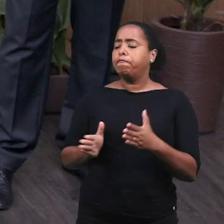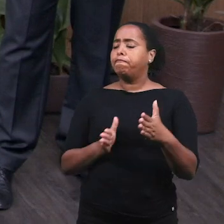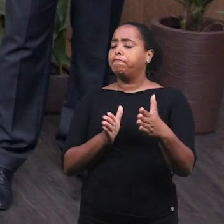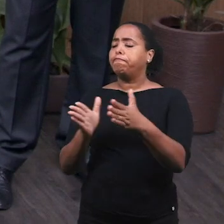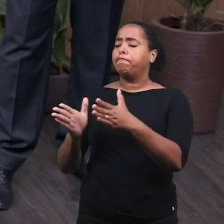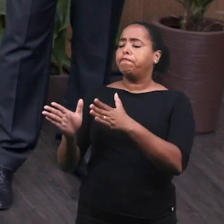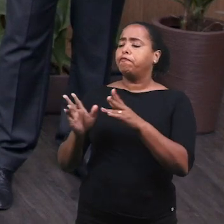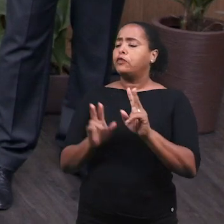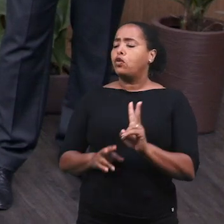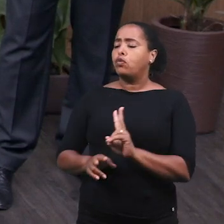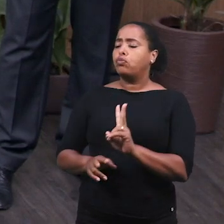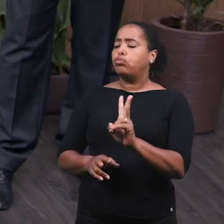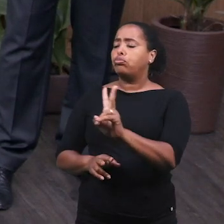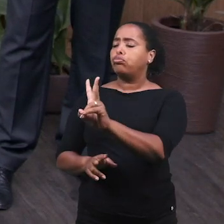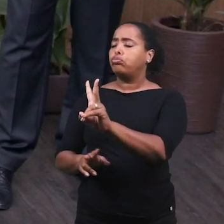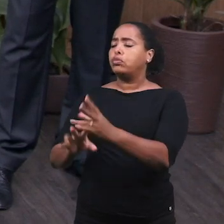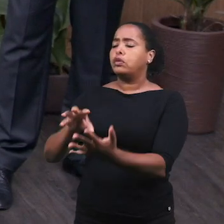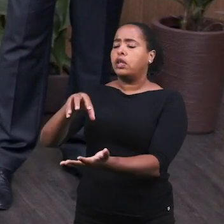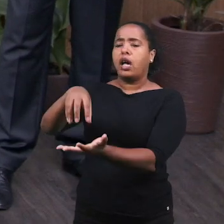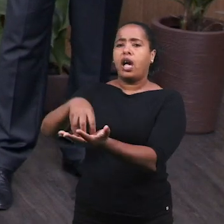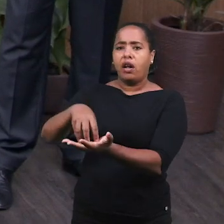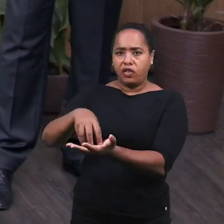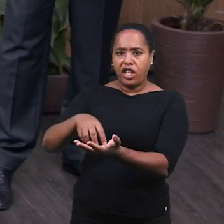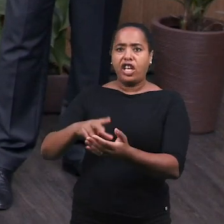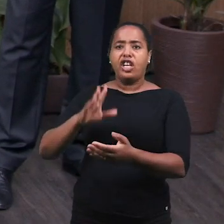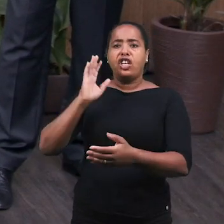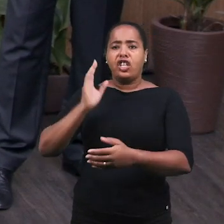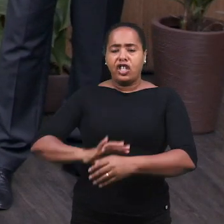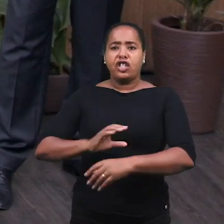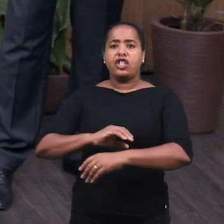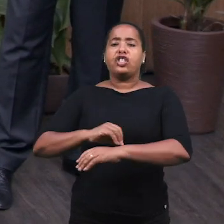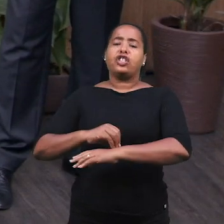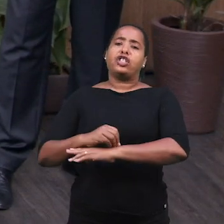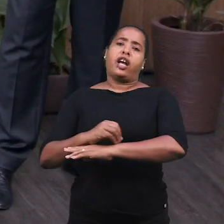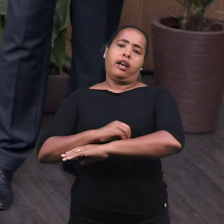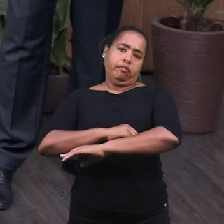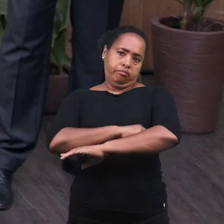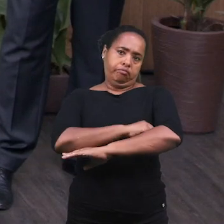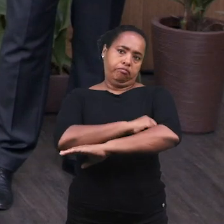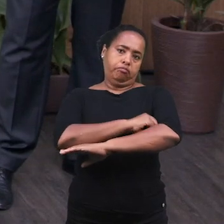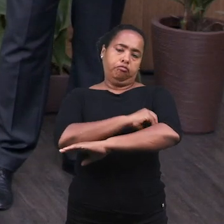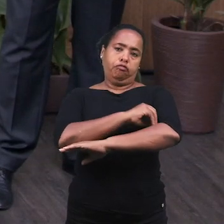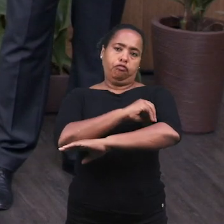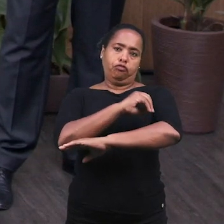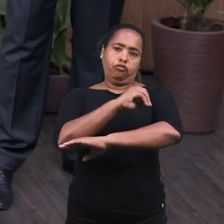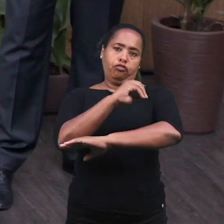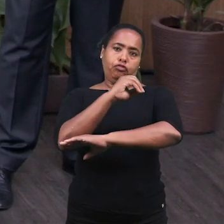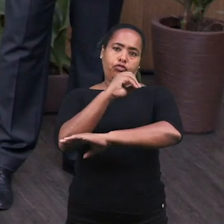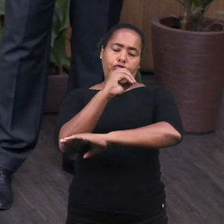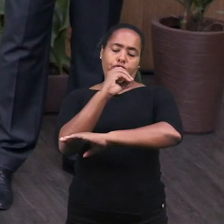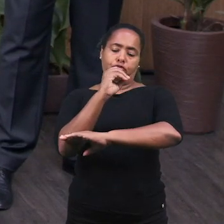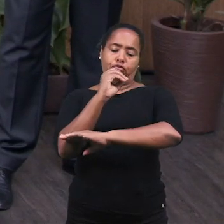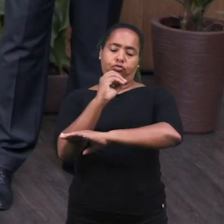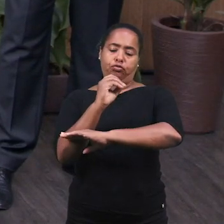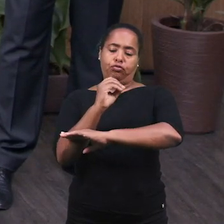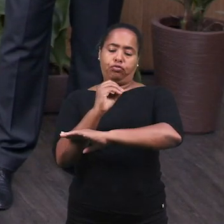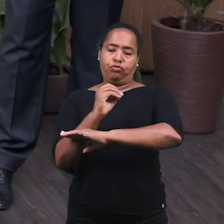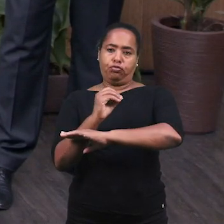Придя в деревню, куда они шли, и когда день уже склонился,